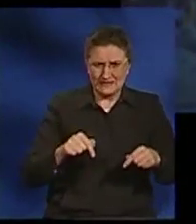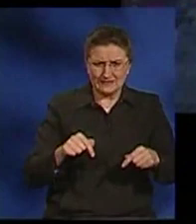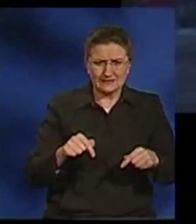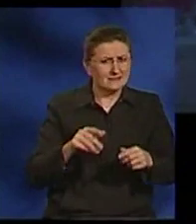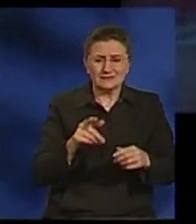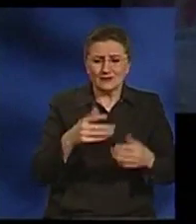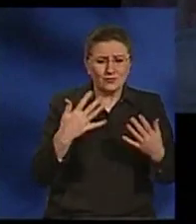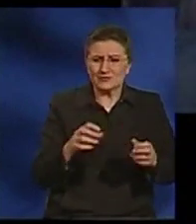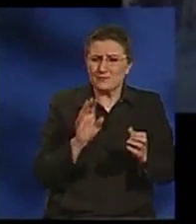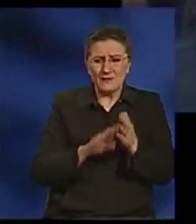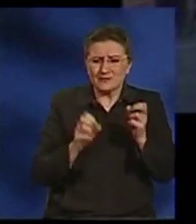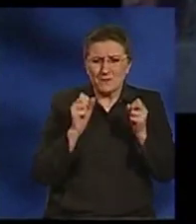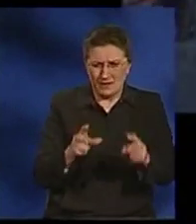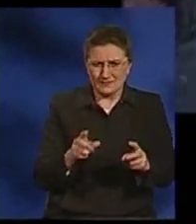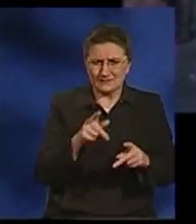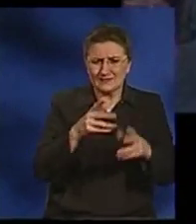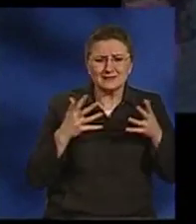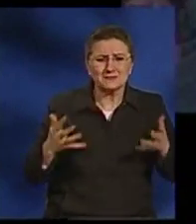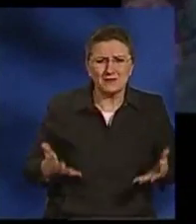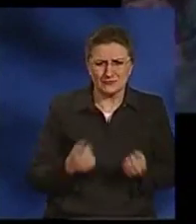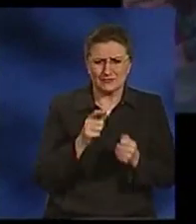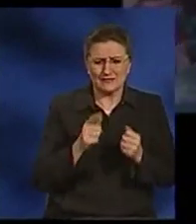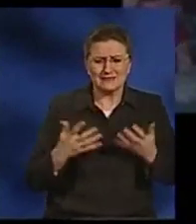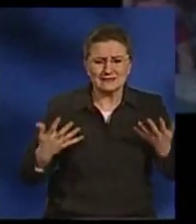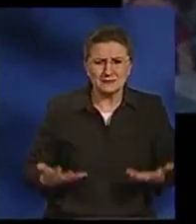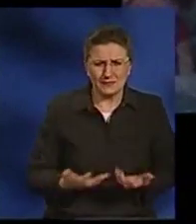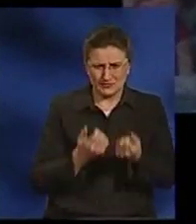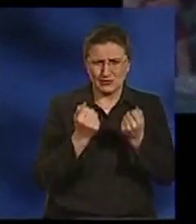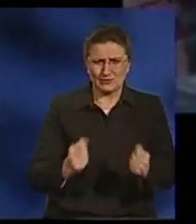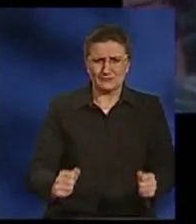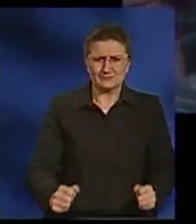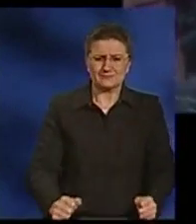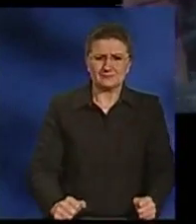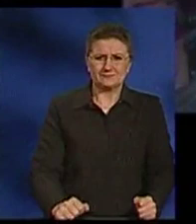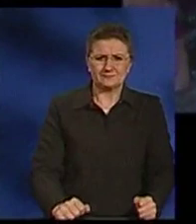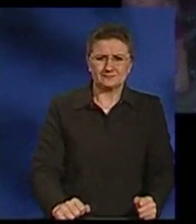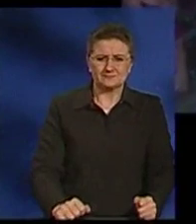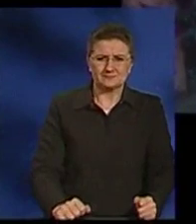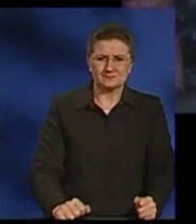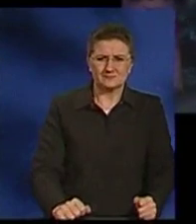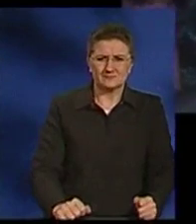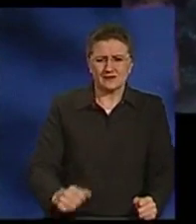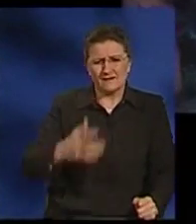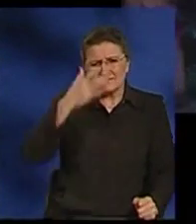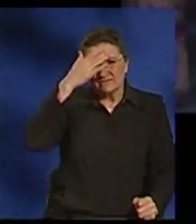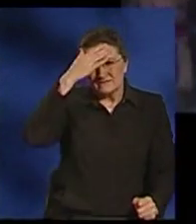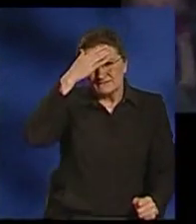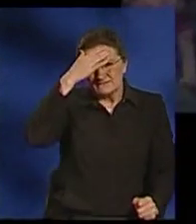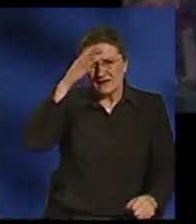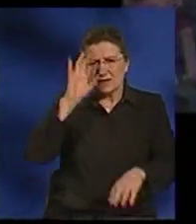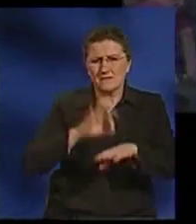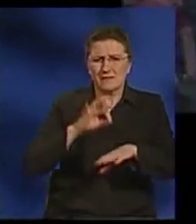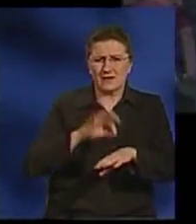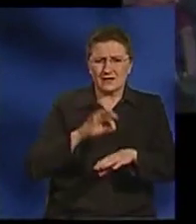полной безопасности Ты спасен Да, да Спасен Только потише, пожалуйста Так разламывается голова Гарбо